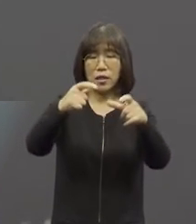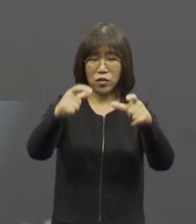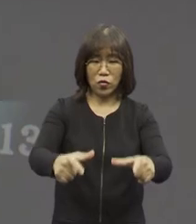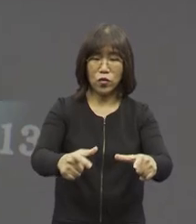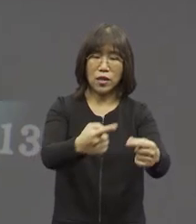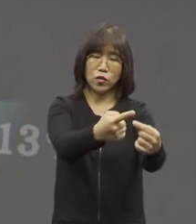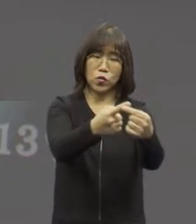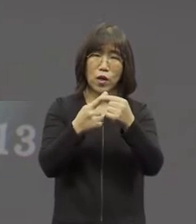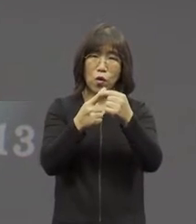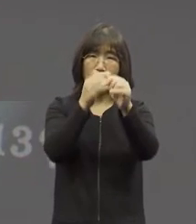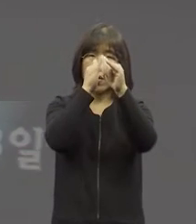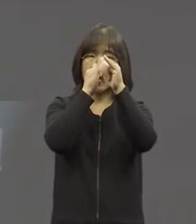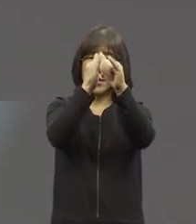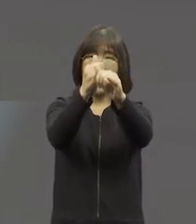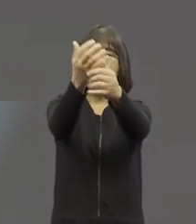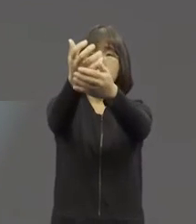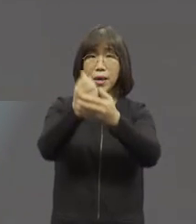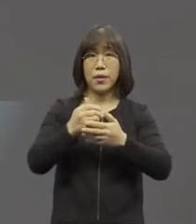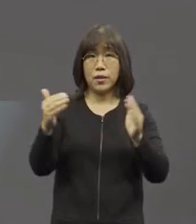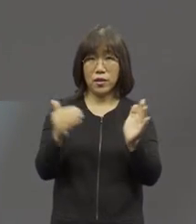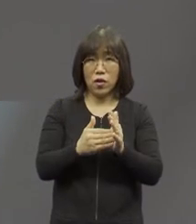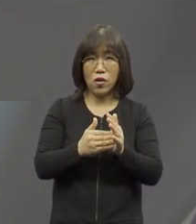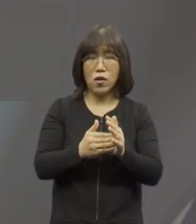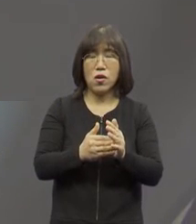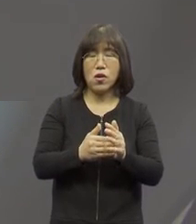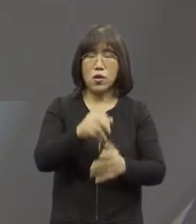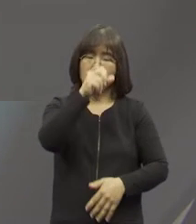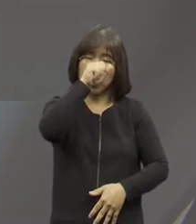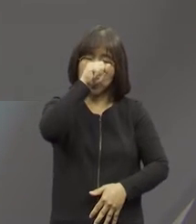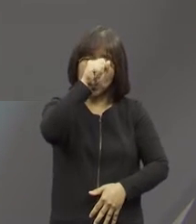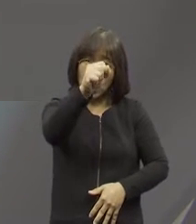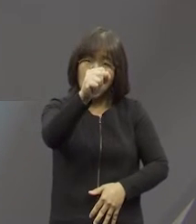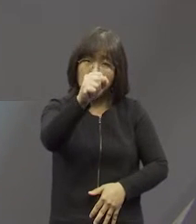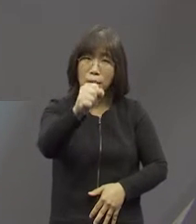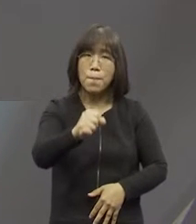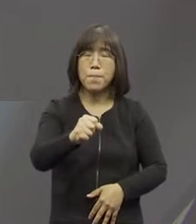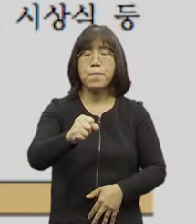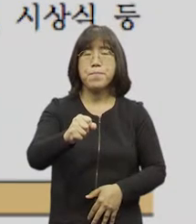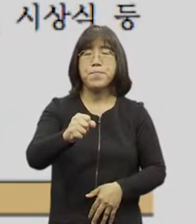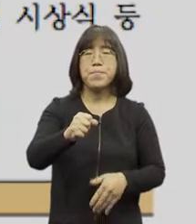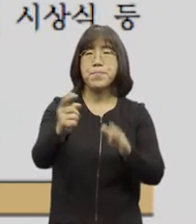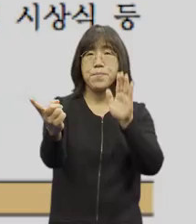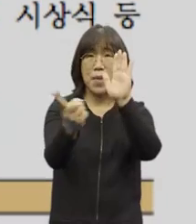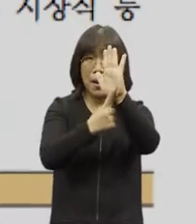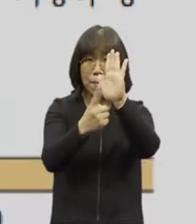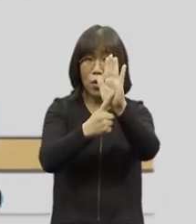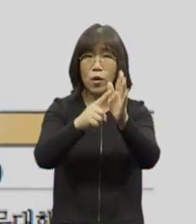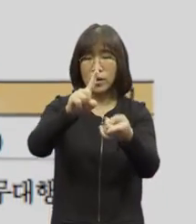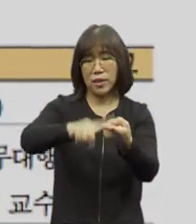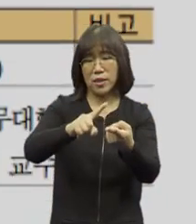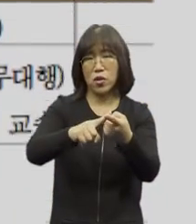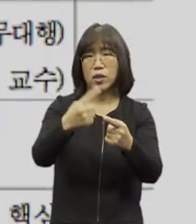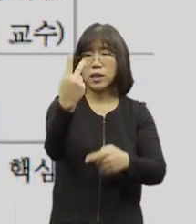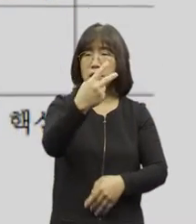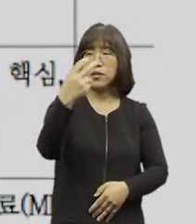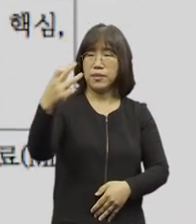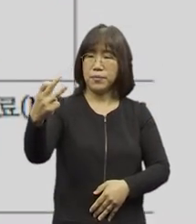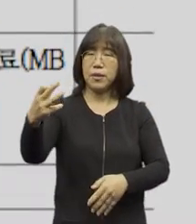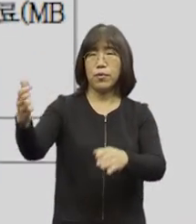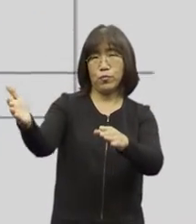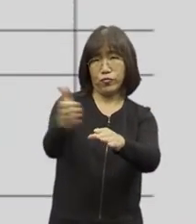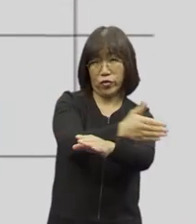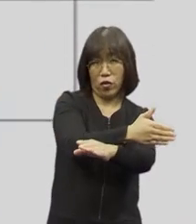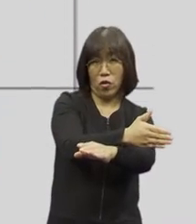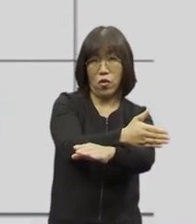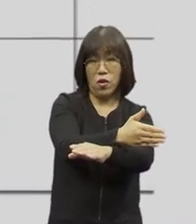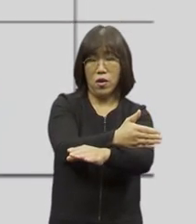사례가 최우수상을 수상했습니다. 우수 행정 및 정책 사례 발표 대회는 지난 2013년부터